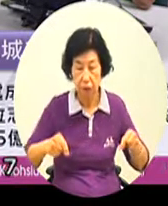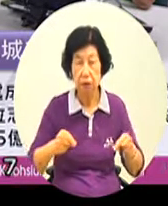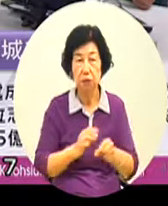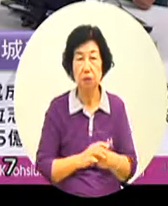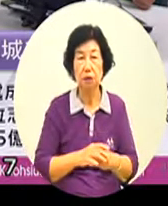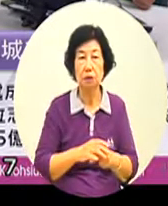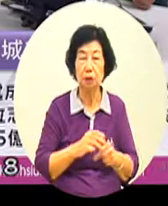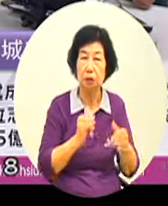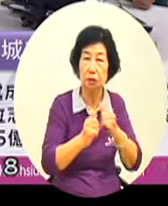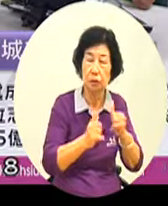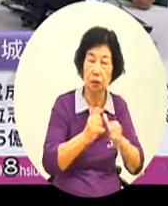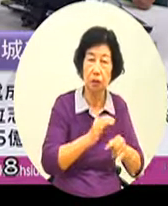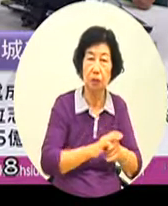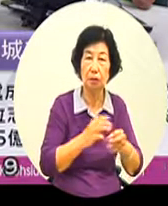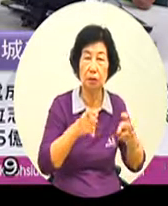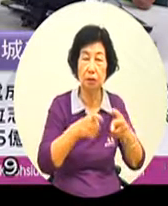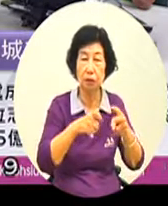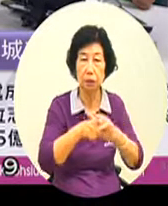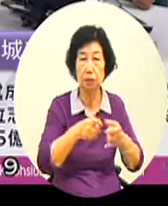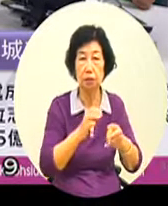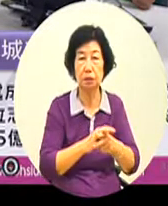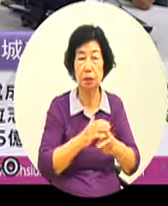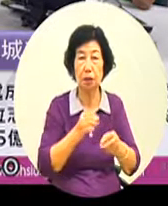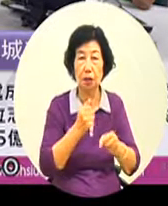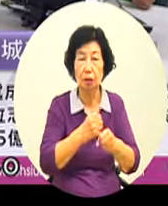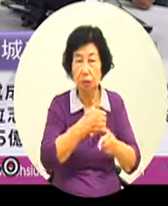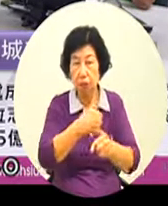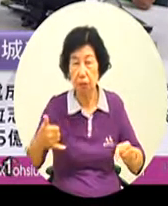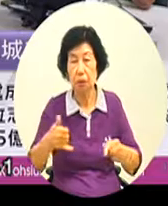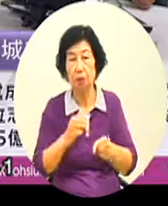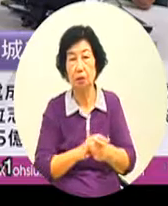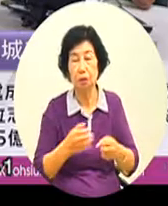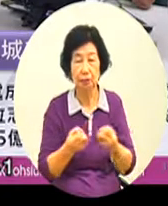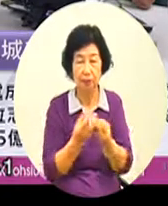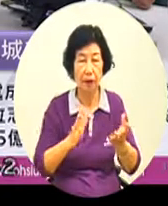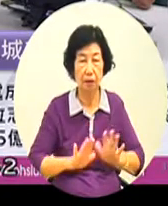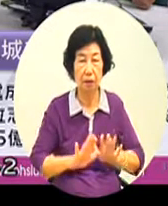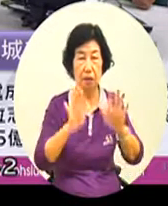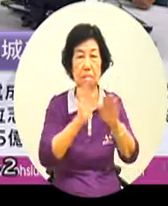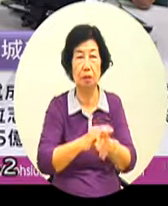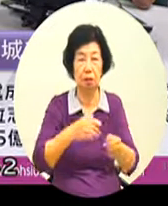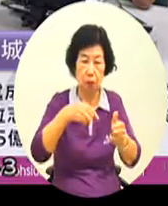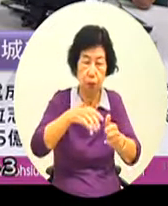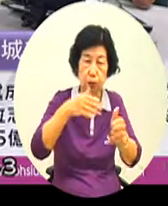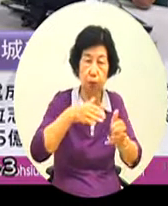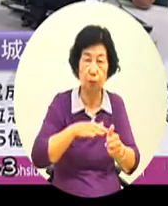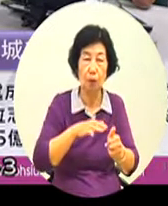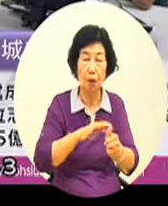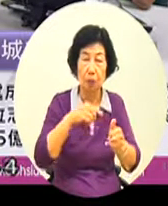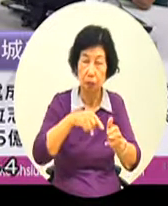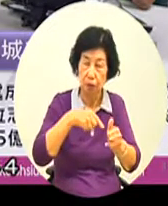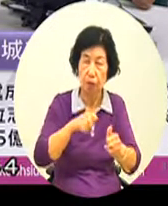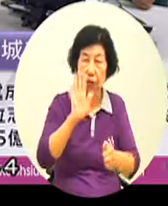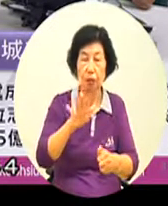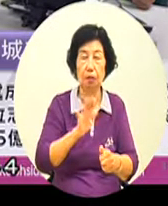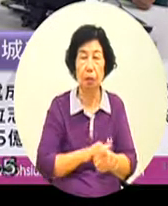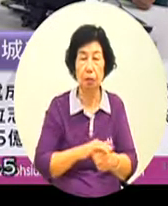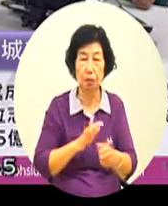对本市的专业社工人员的相关一个发展的辅导，还有我们推